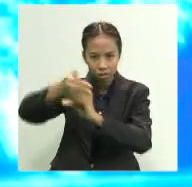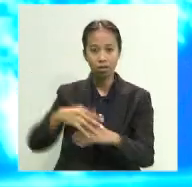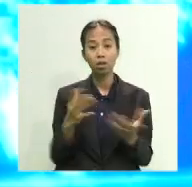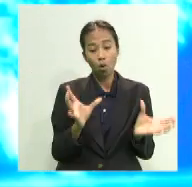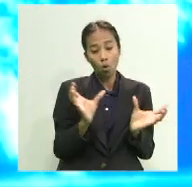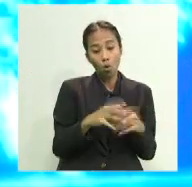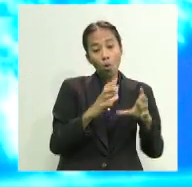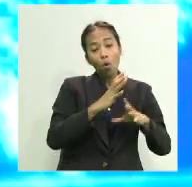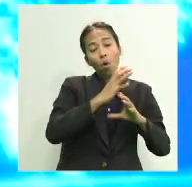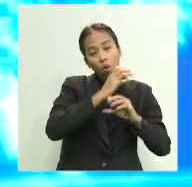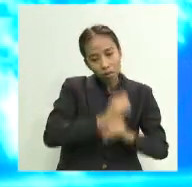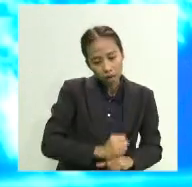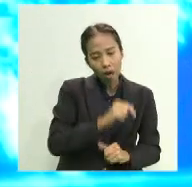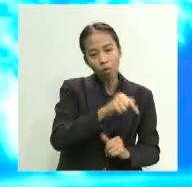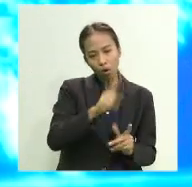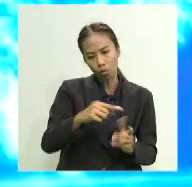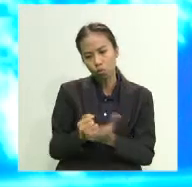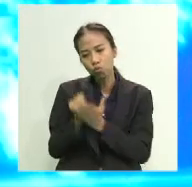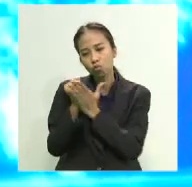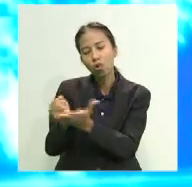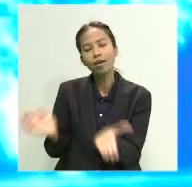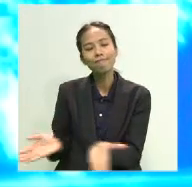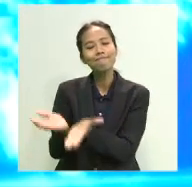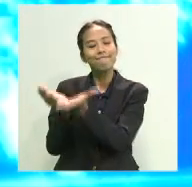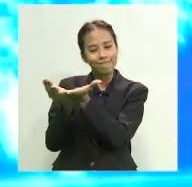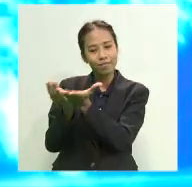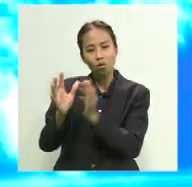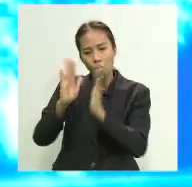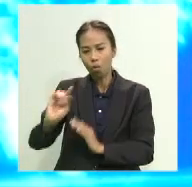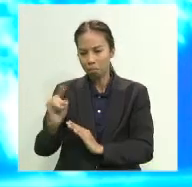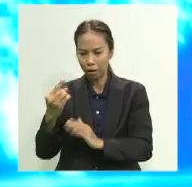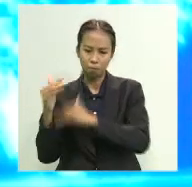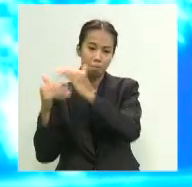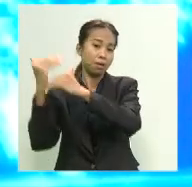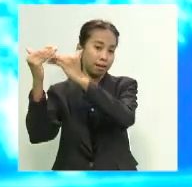ยกันผลักดันให้กำลังใจรัฐบาลพร้อมให้กำลังใจทุกคน